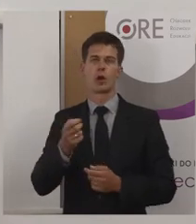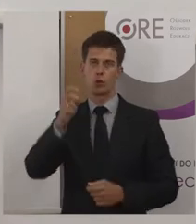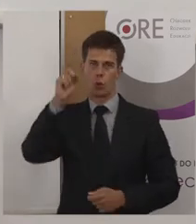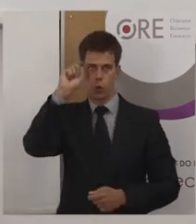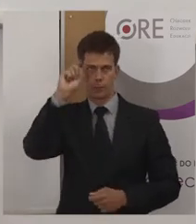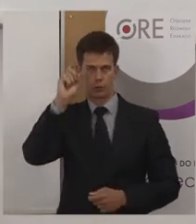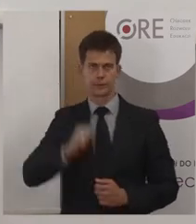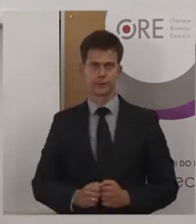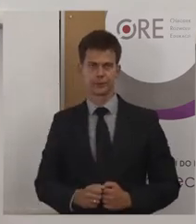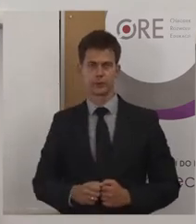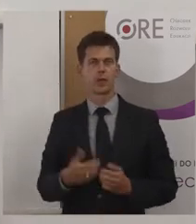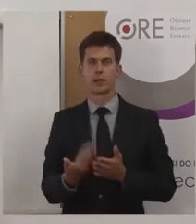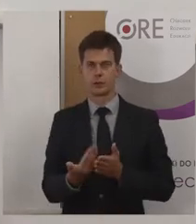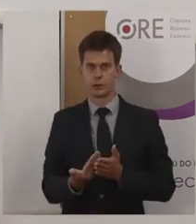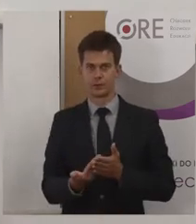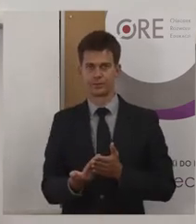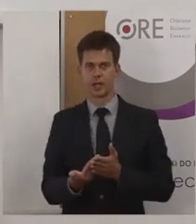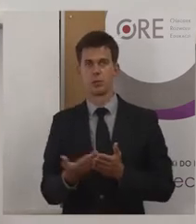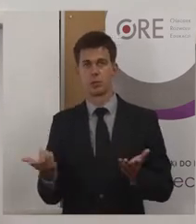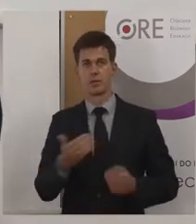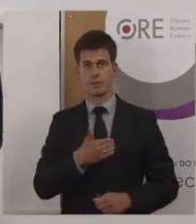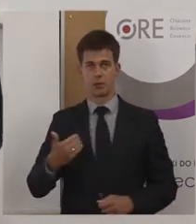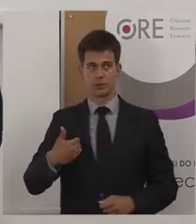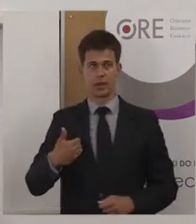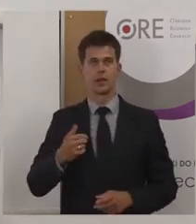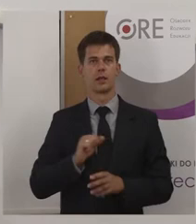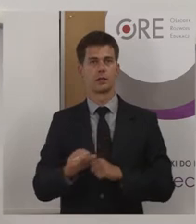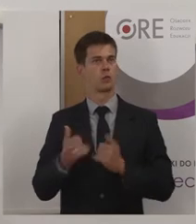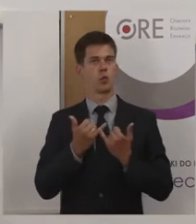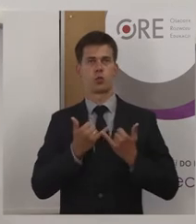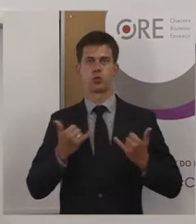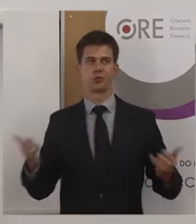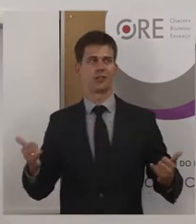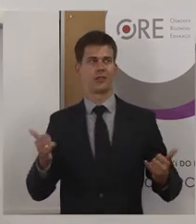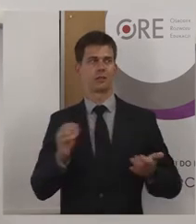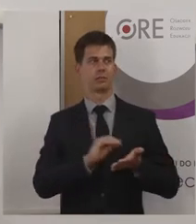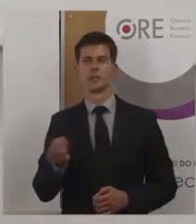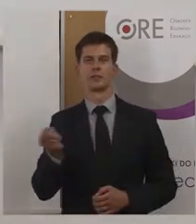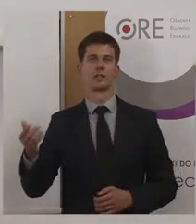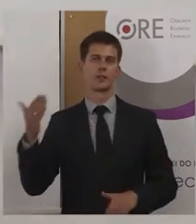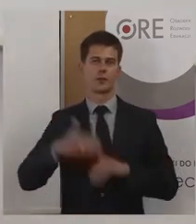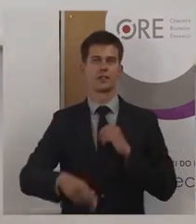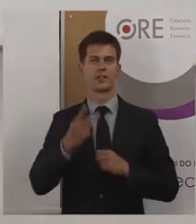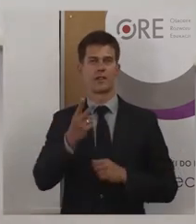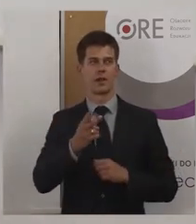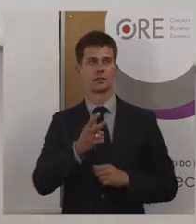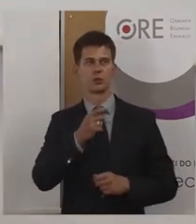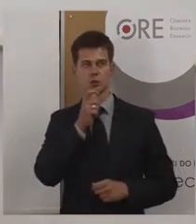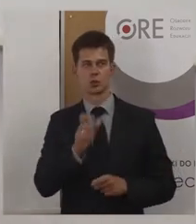kłopot. A on wynika przede wszystkim z tego, że w Polsce są różne te notacje. Każdy sobie wymyśla swoje. Firma